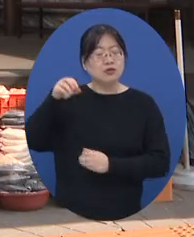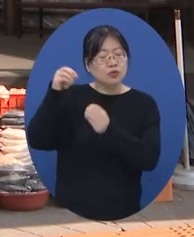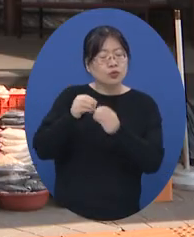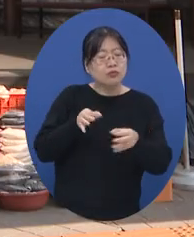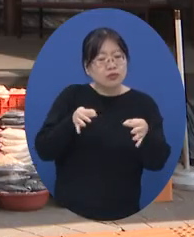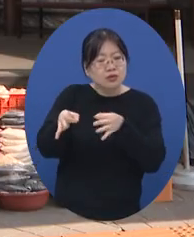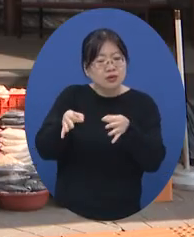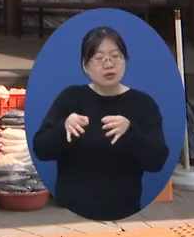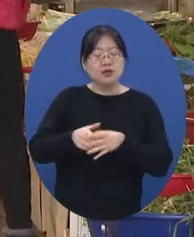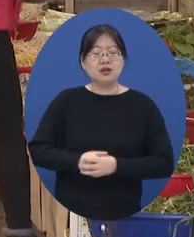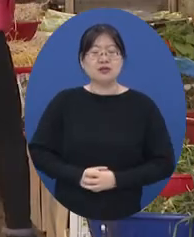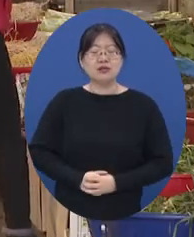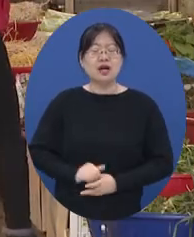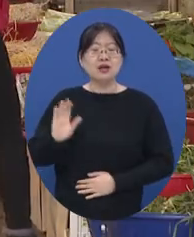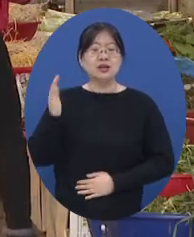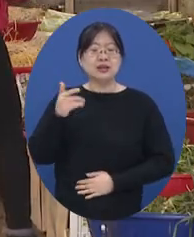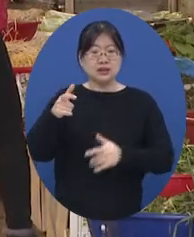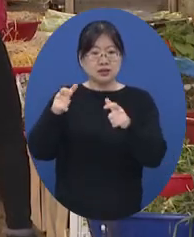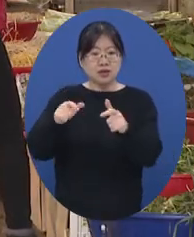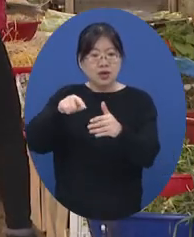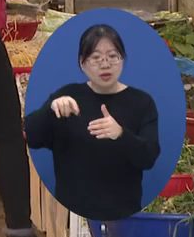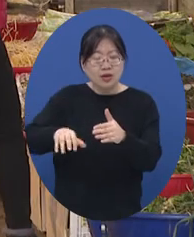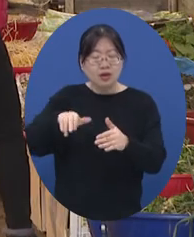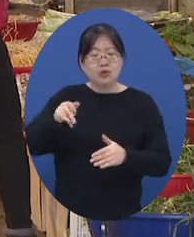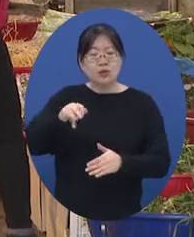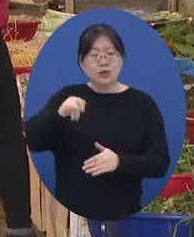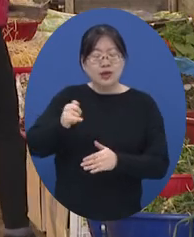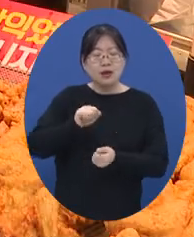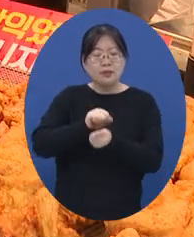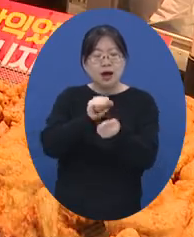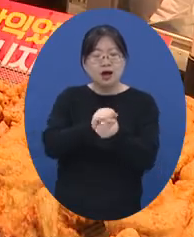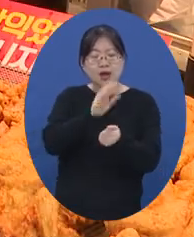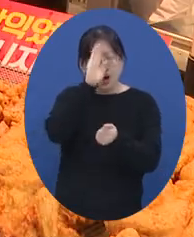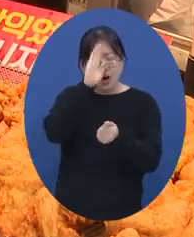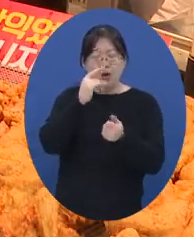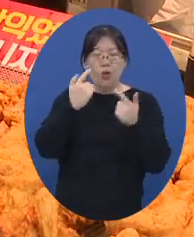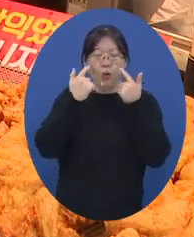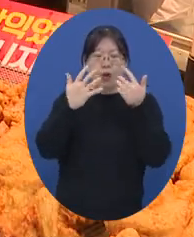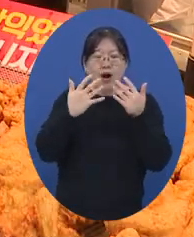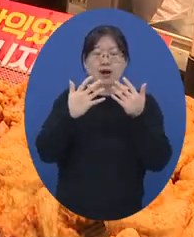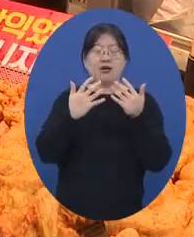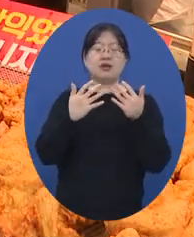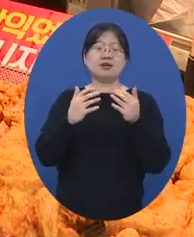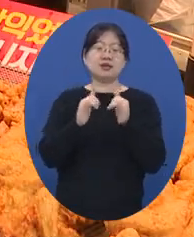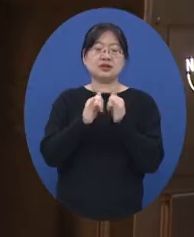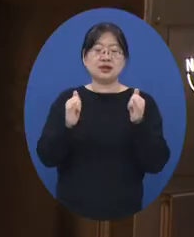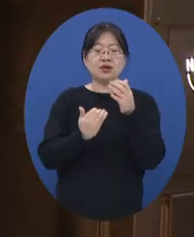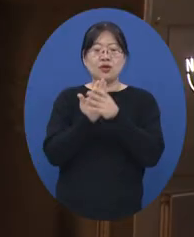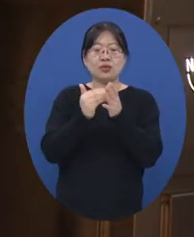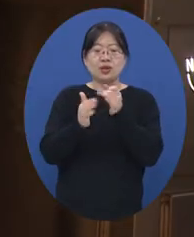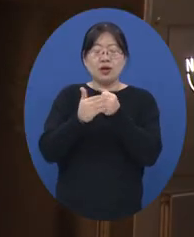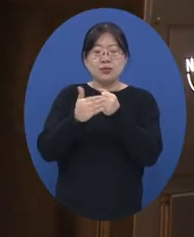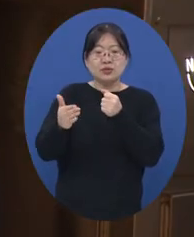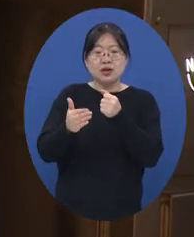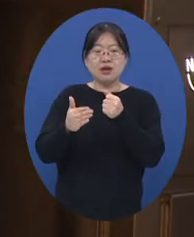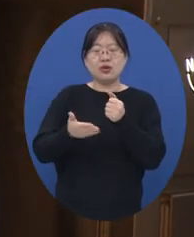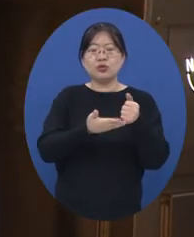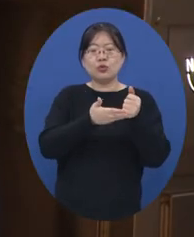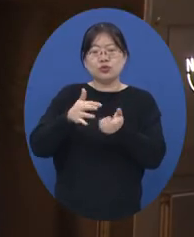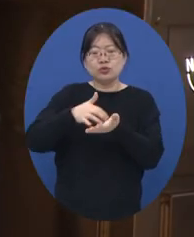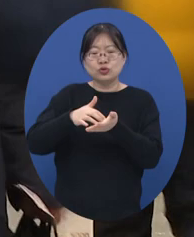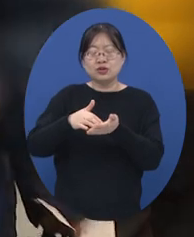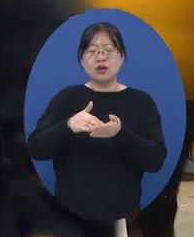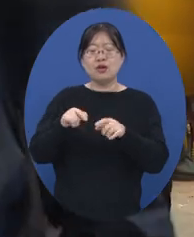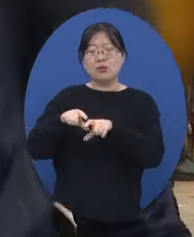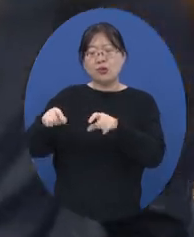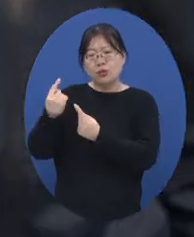수원의 한 전통시장. 최근 이 지역에서 신종 코로나 바이러스 감염증 확진자가 나왔다는 소식에 손님 수가 평소에 10분의